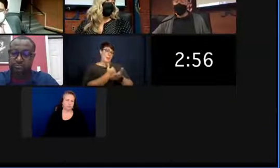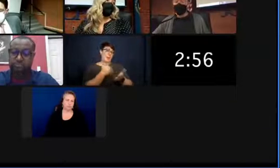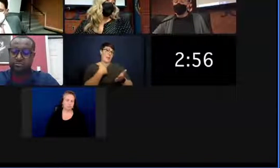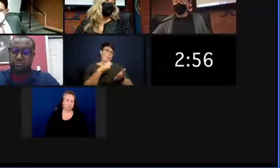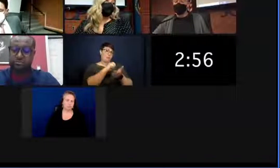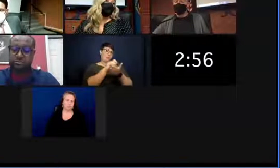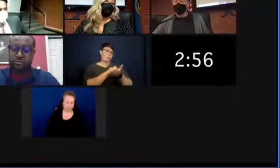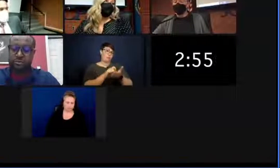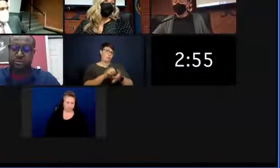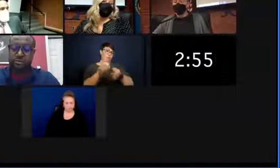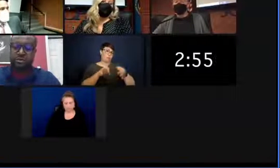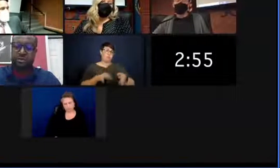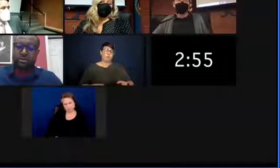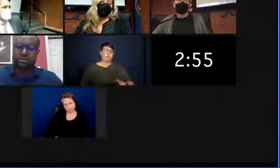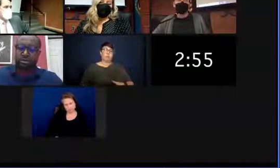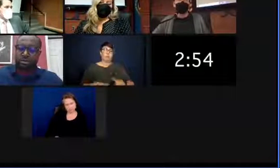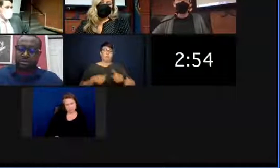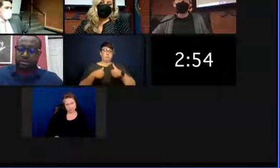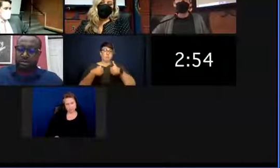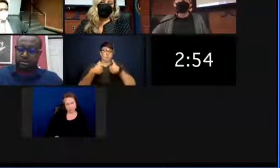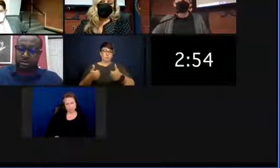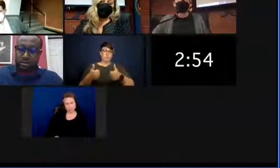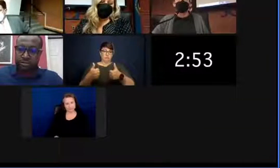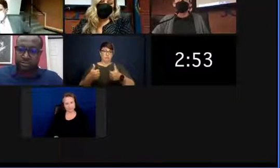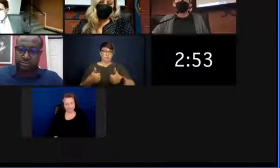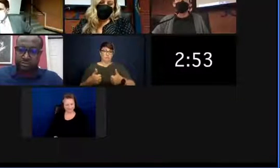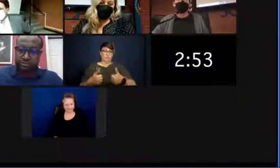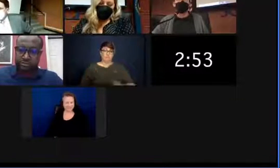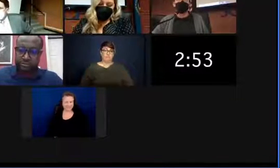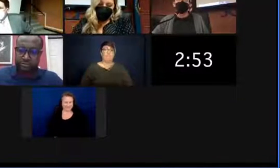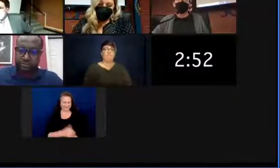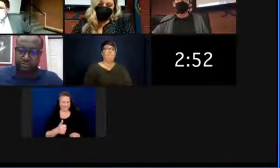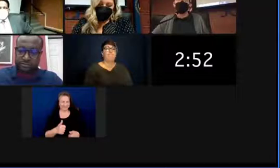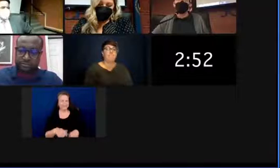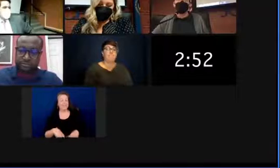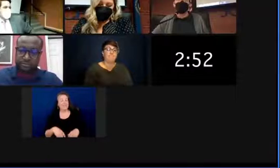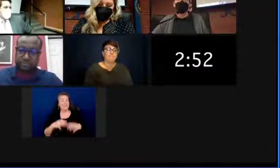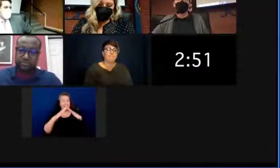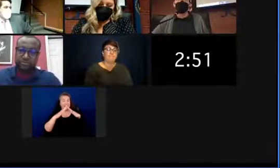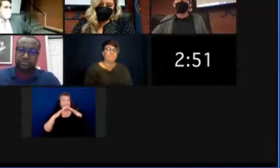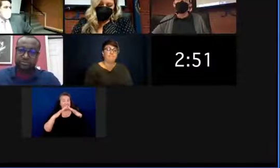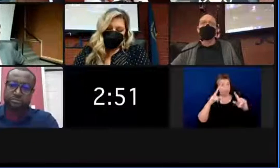هذا الأمر سيساعدهم بهذا الموضوع. فيما يتعلق